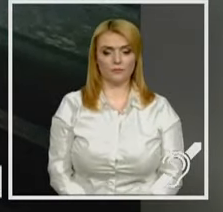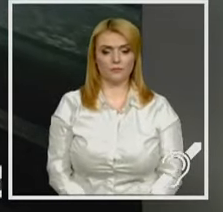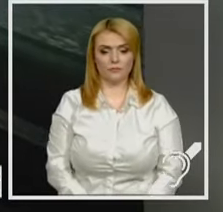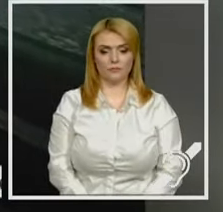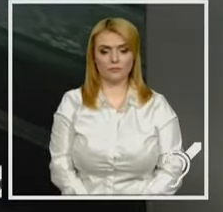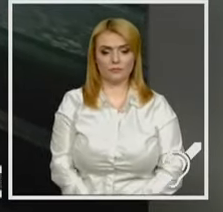situația